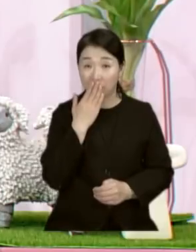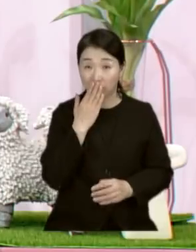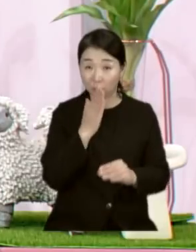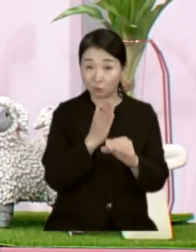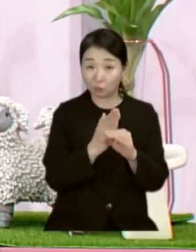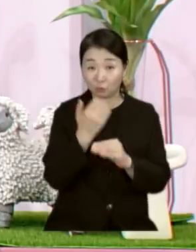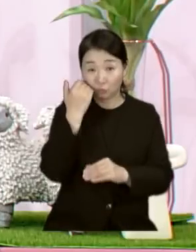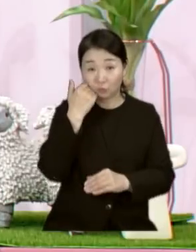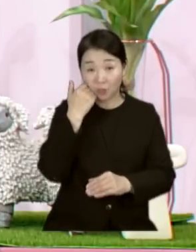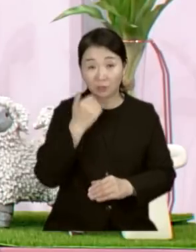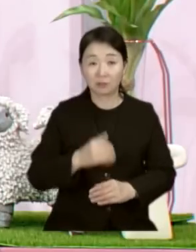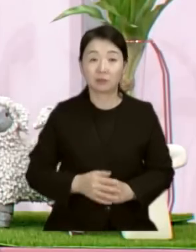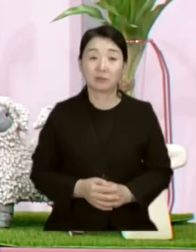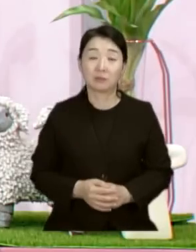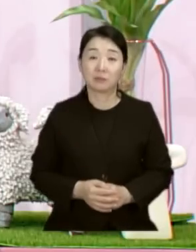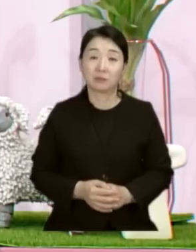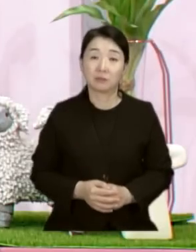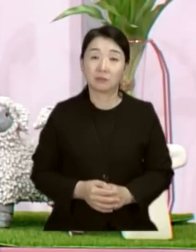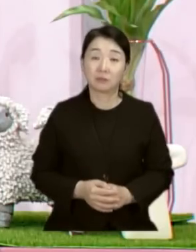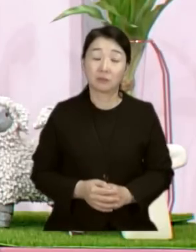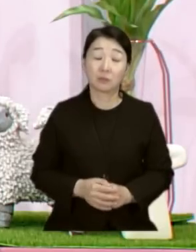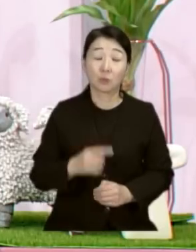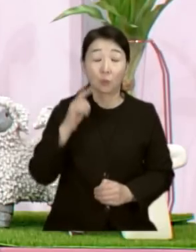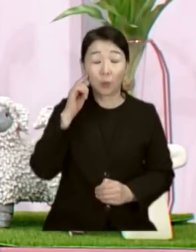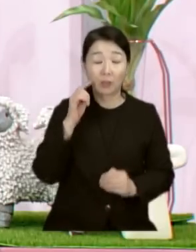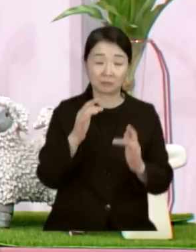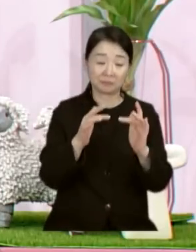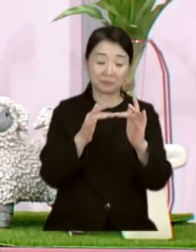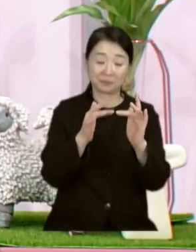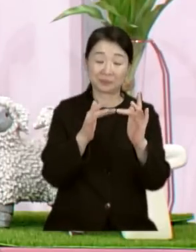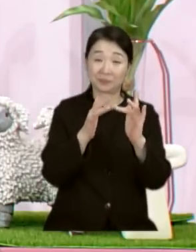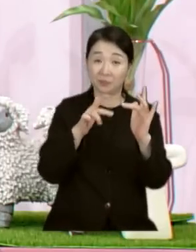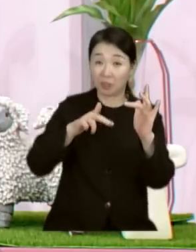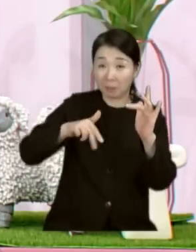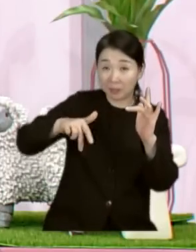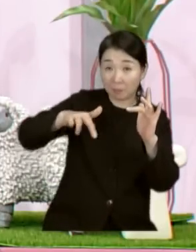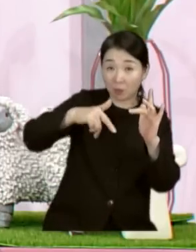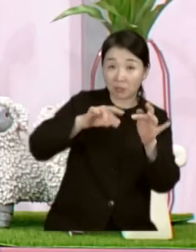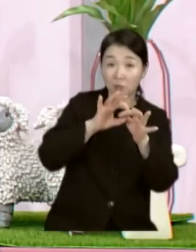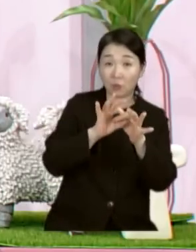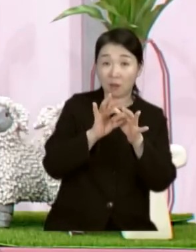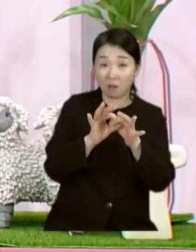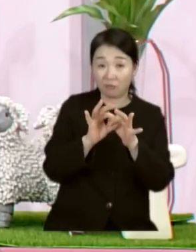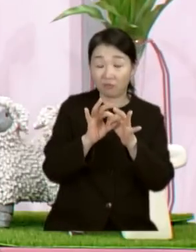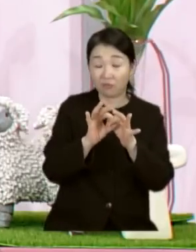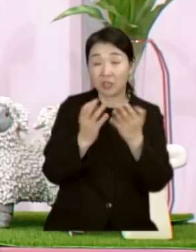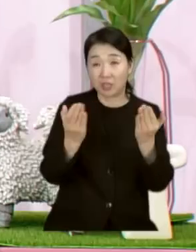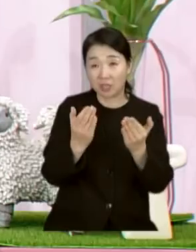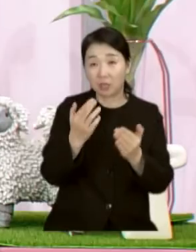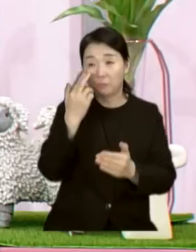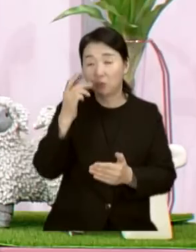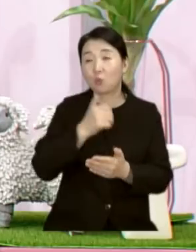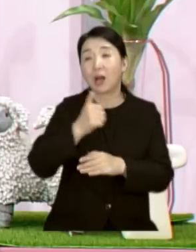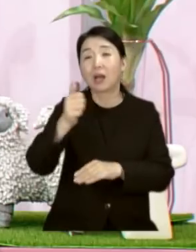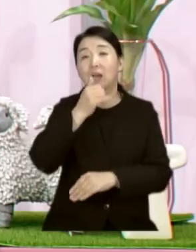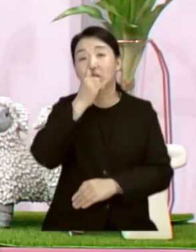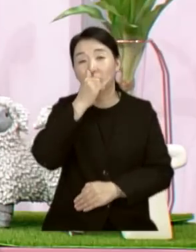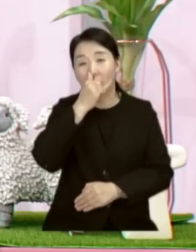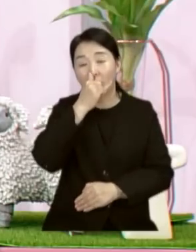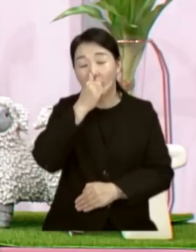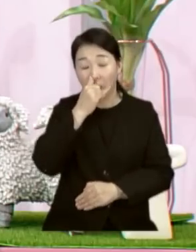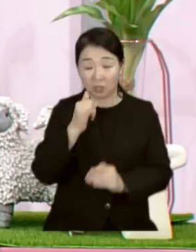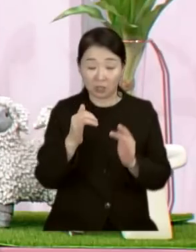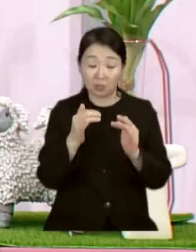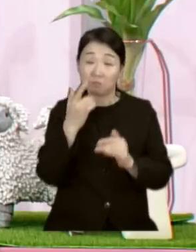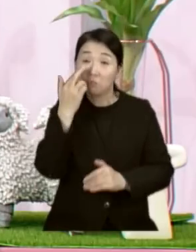식사하던 자리 어떤 분이 메타버스 관련된 일을 하는데 미국을 왔다 갔다 하신대요. 근데 미국의